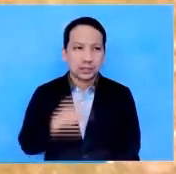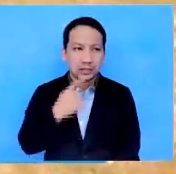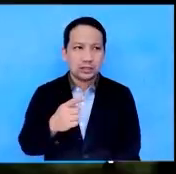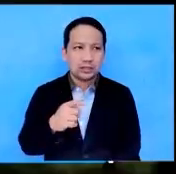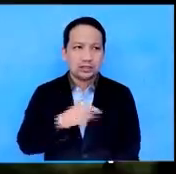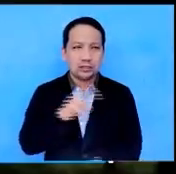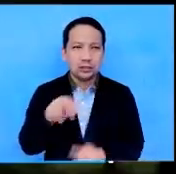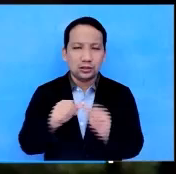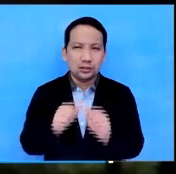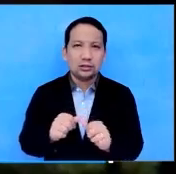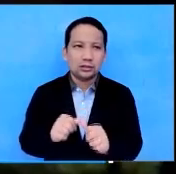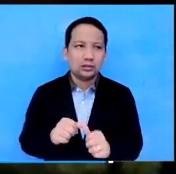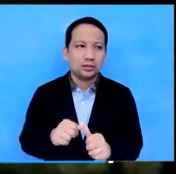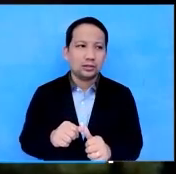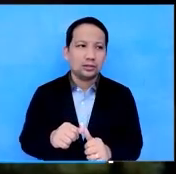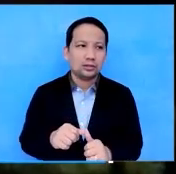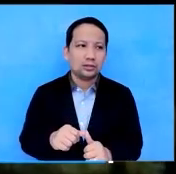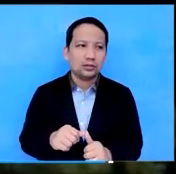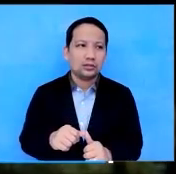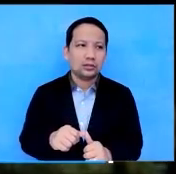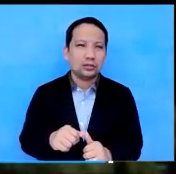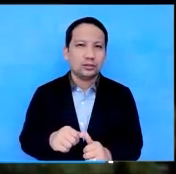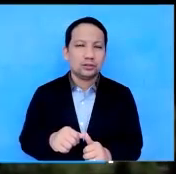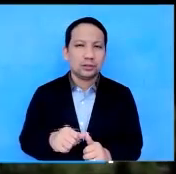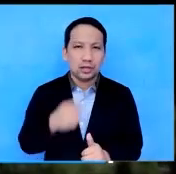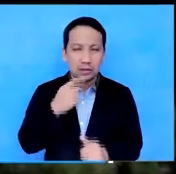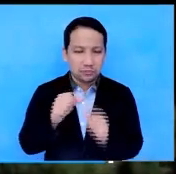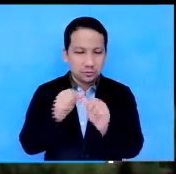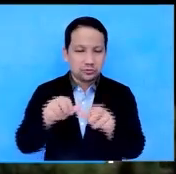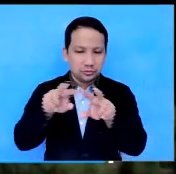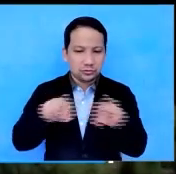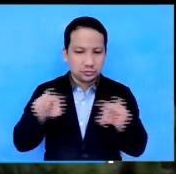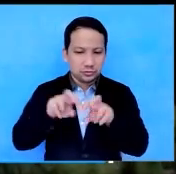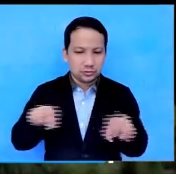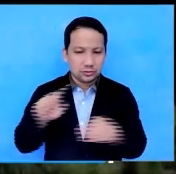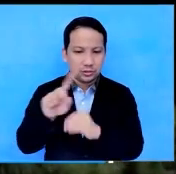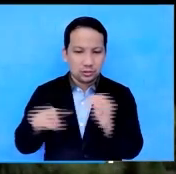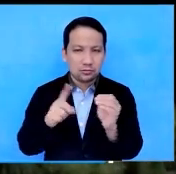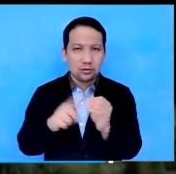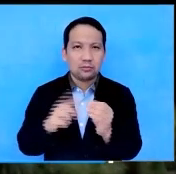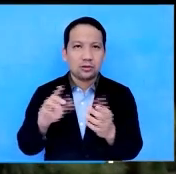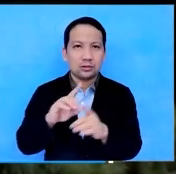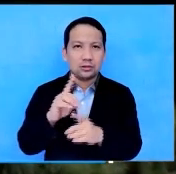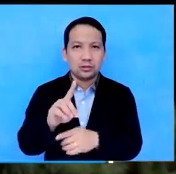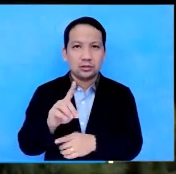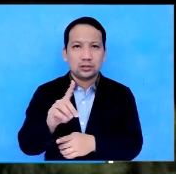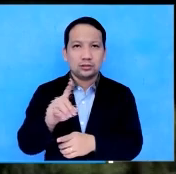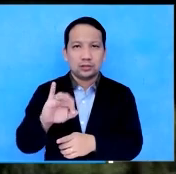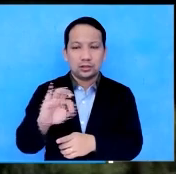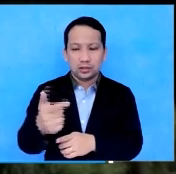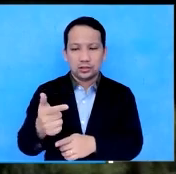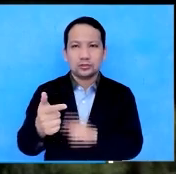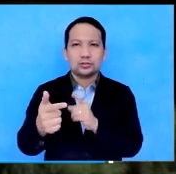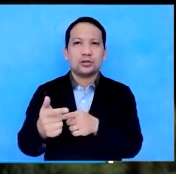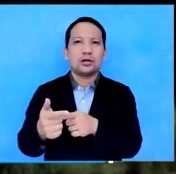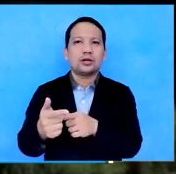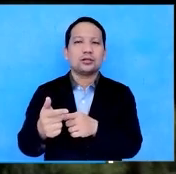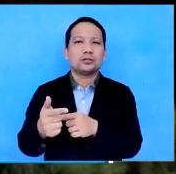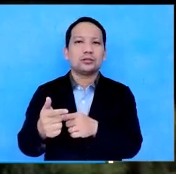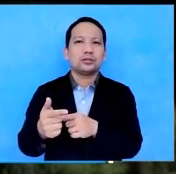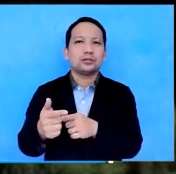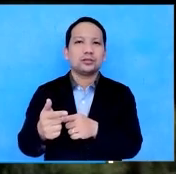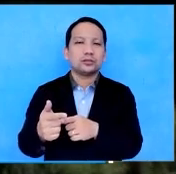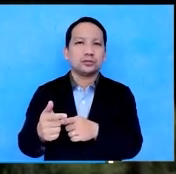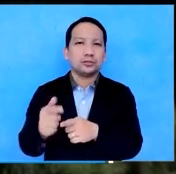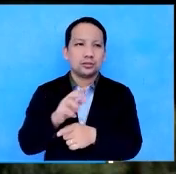5 sinabi ng komisyon na may gumugulong ng imbestigasyon Sa department of interior and local government o DILG